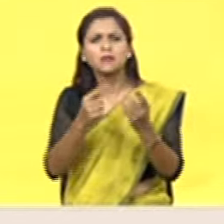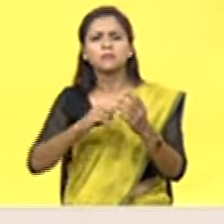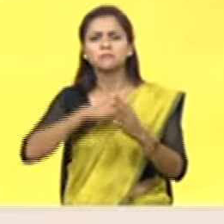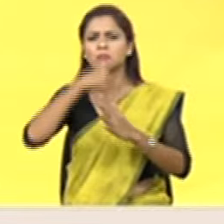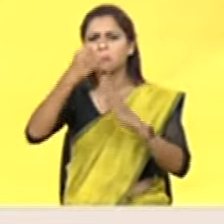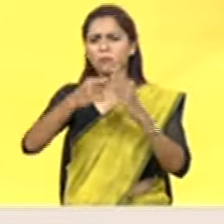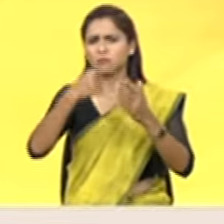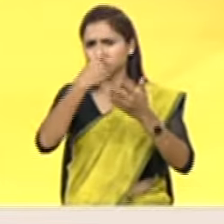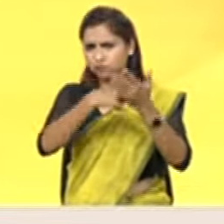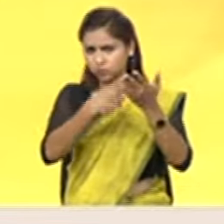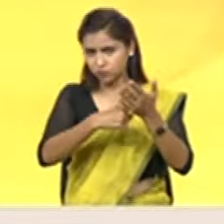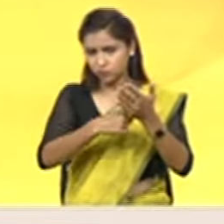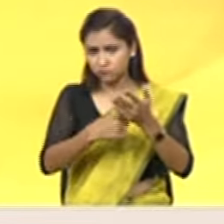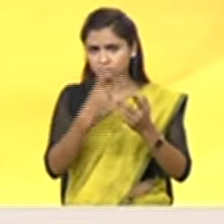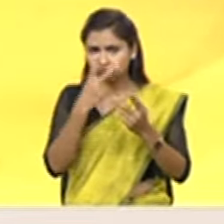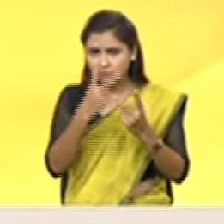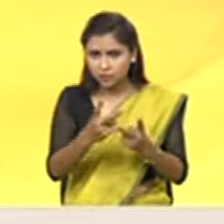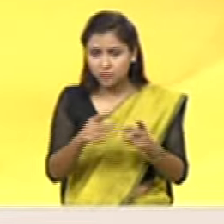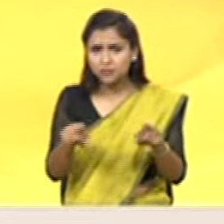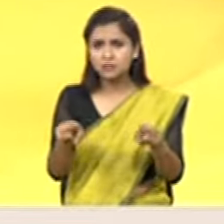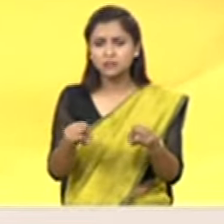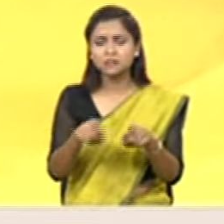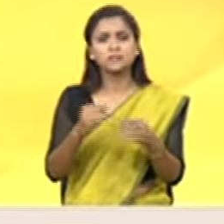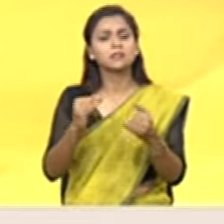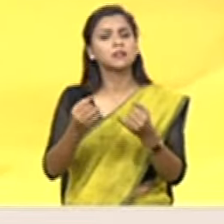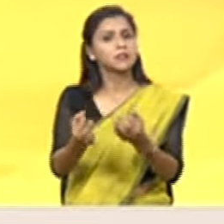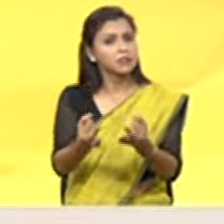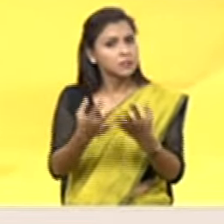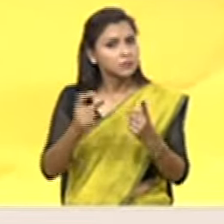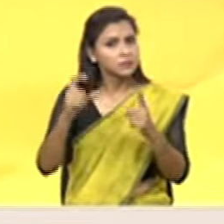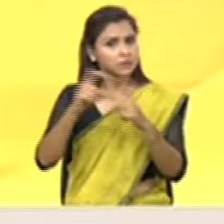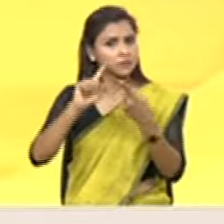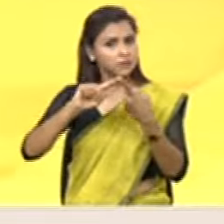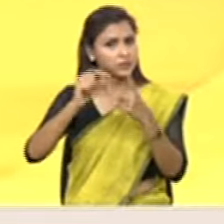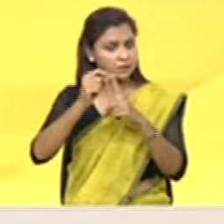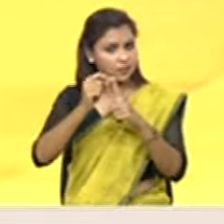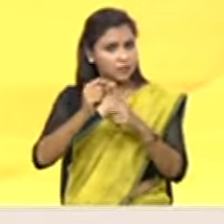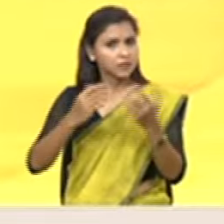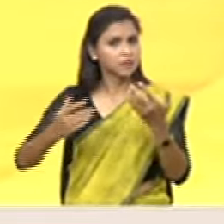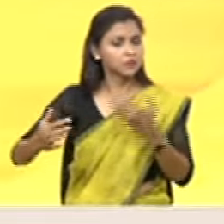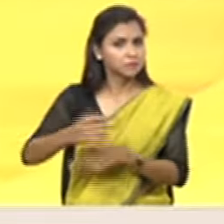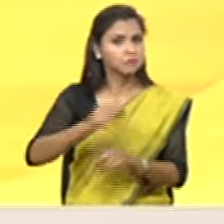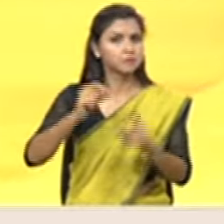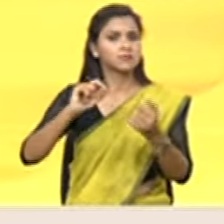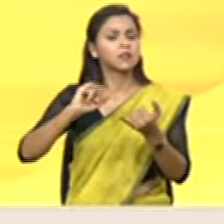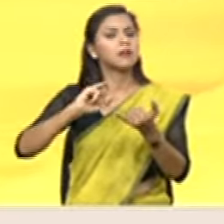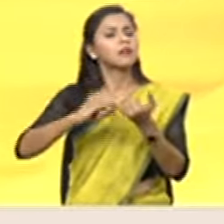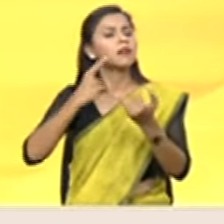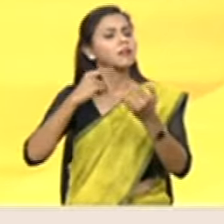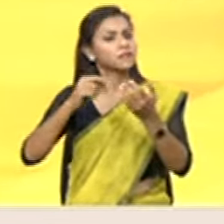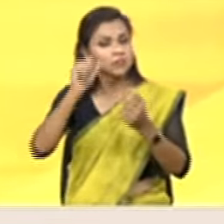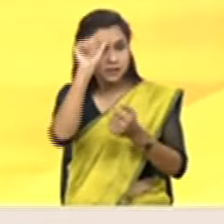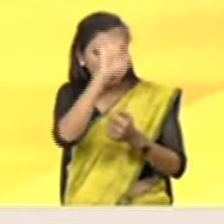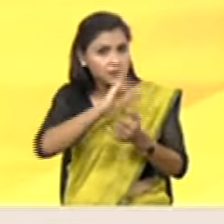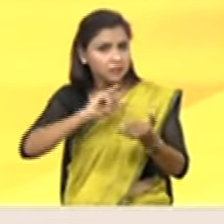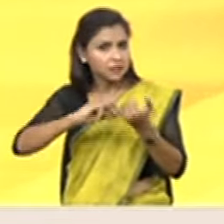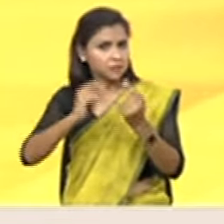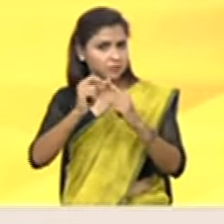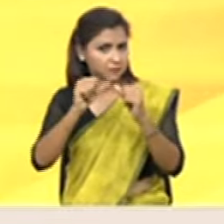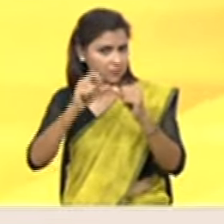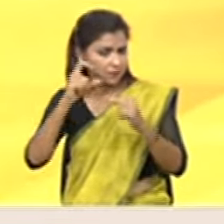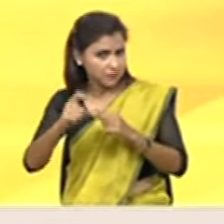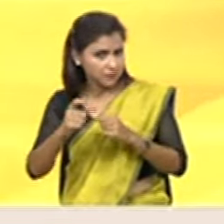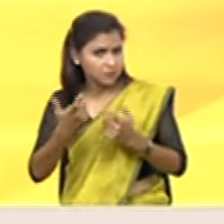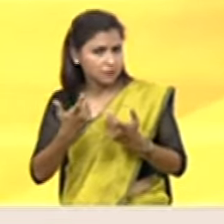हुए देखे हैं य जैसे कि जिओ स्पेशियल डेटा पॉलिसी एंड इंडियन स्पेस पॉलिसी और हमने पिछले तीन साल में